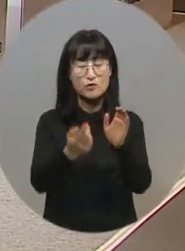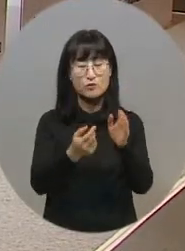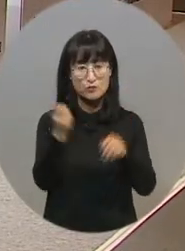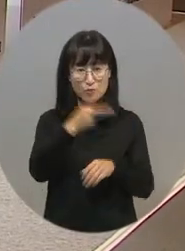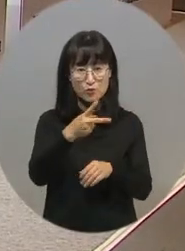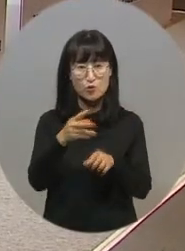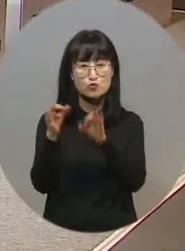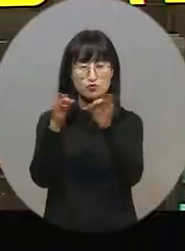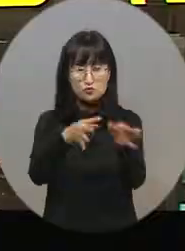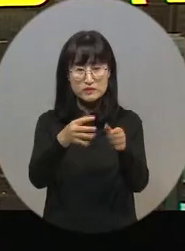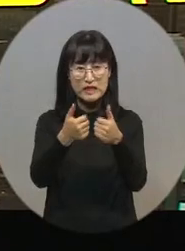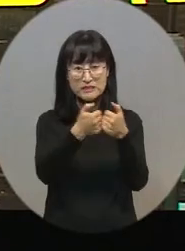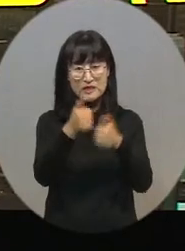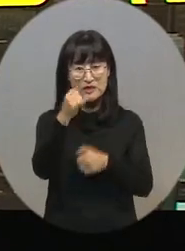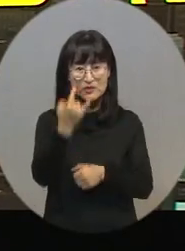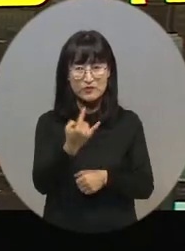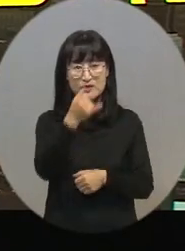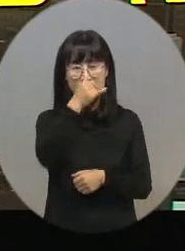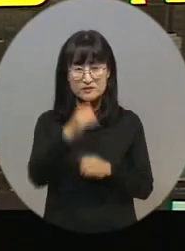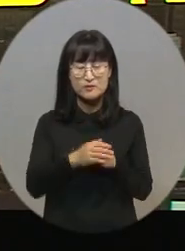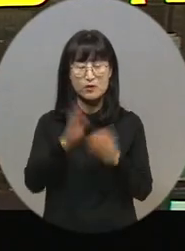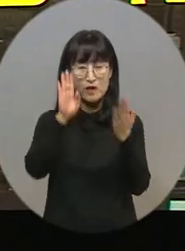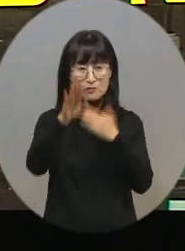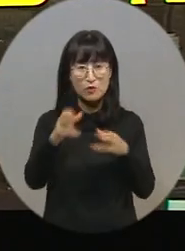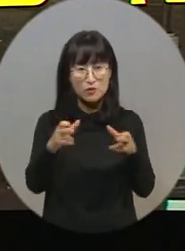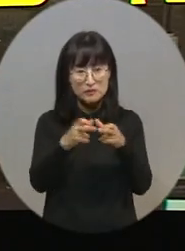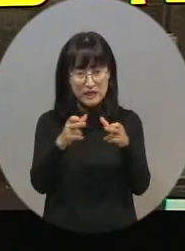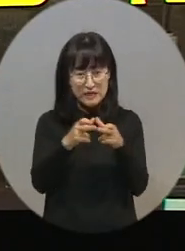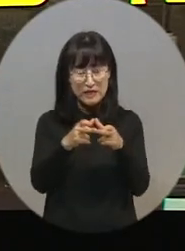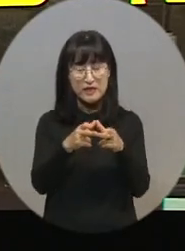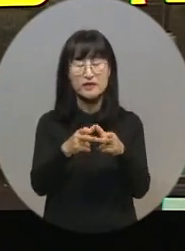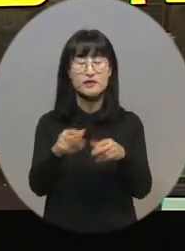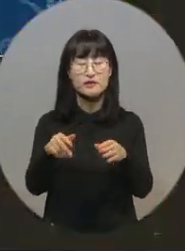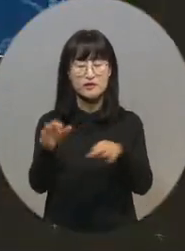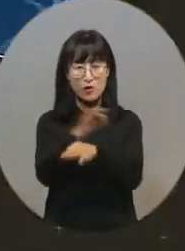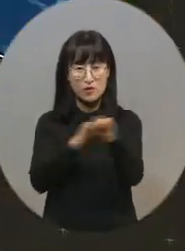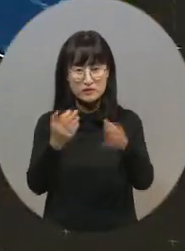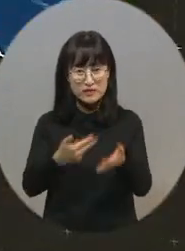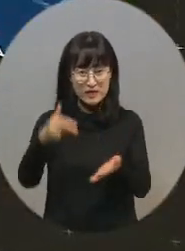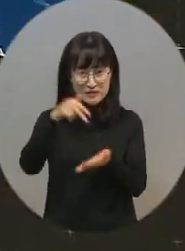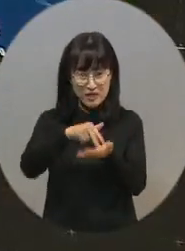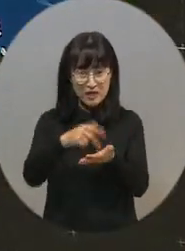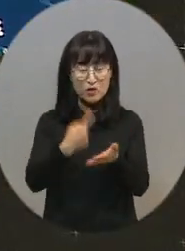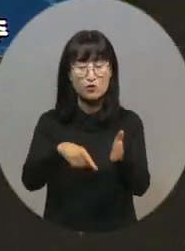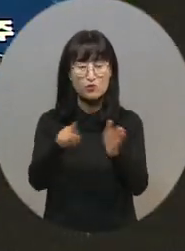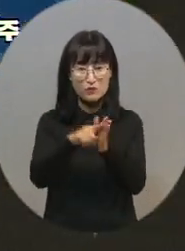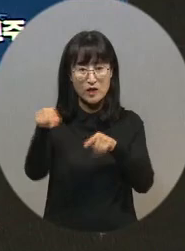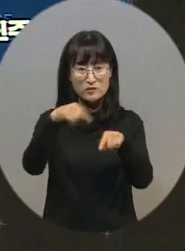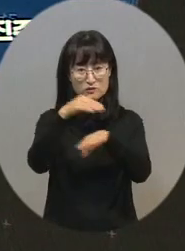상담회도 열렸습니다. 앞으로 장애인의 경제적 기반을 위한 장애인기업 지원 정책도